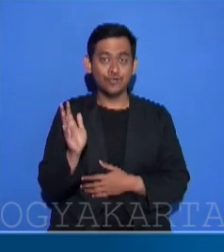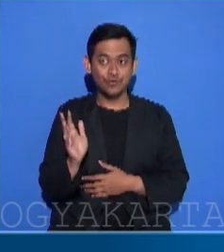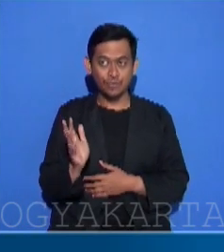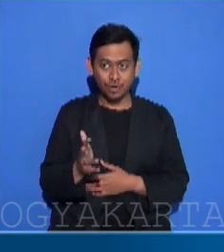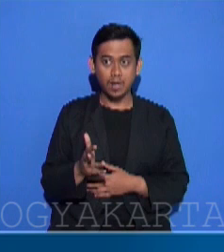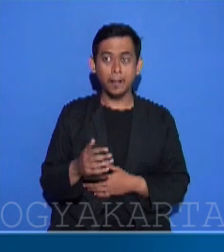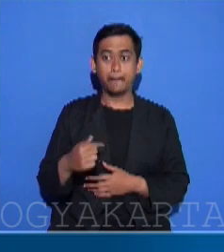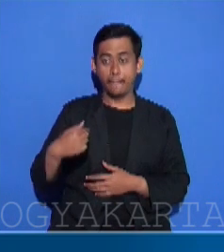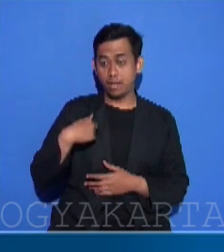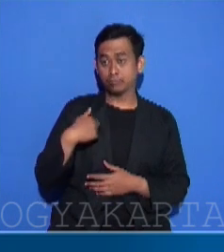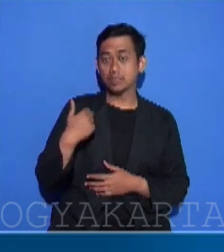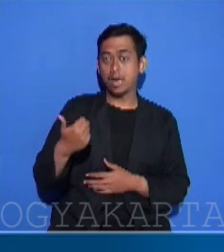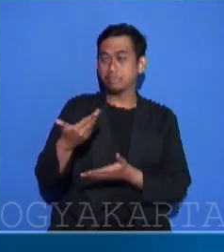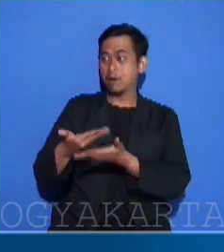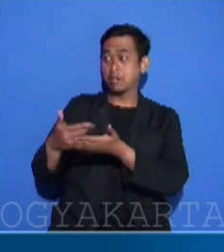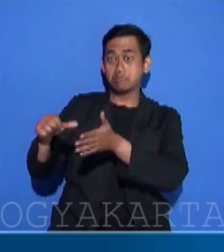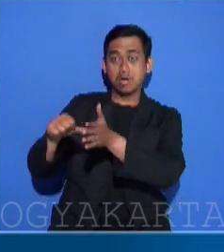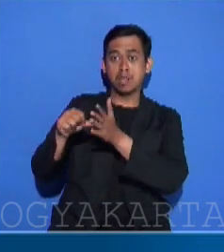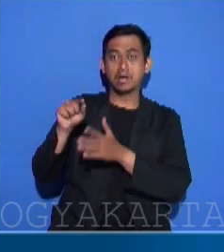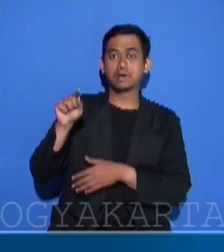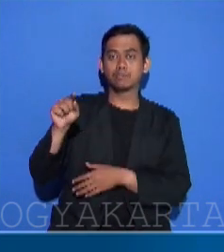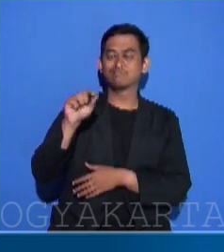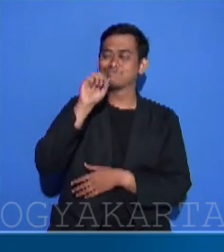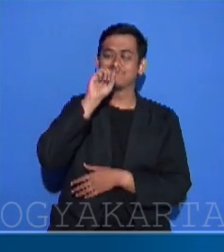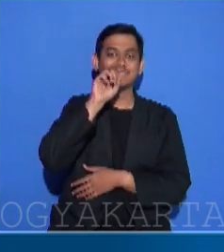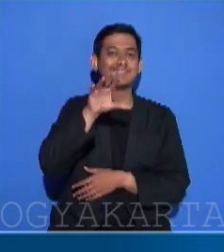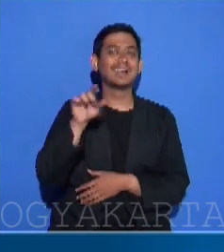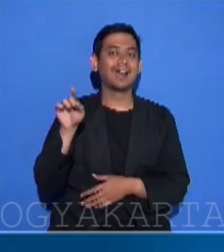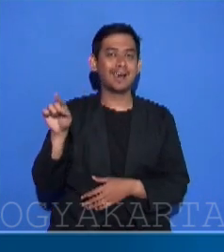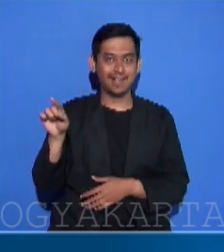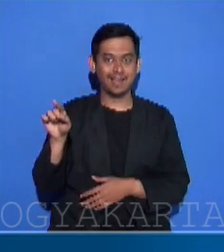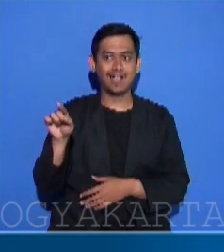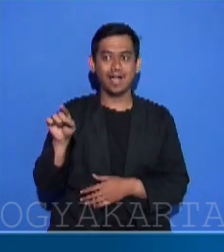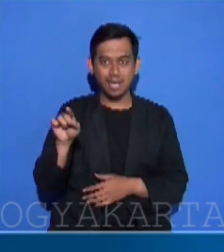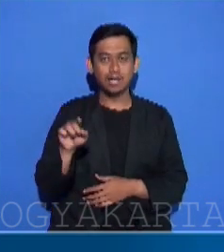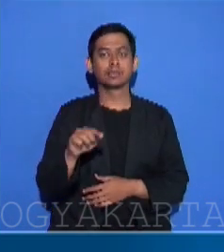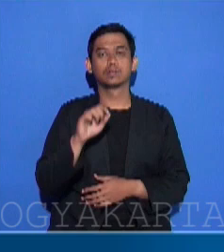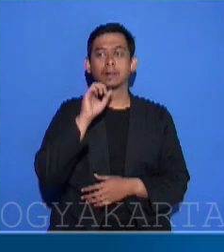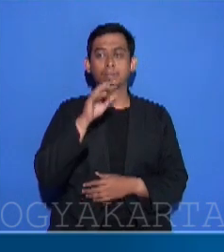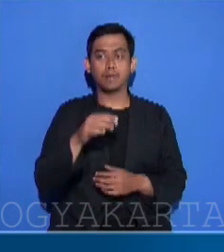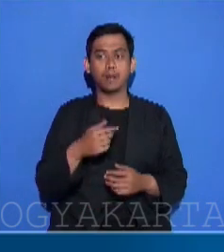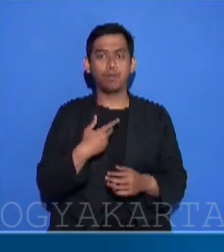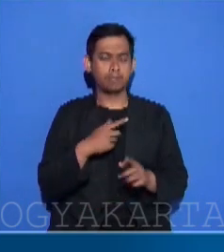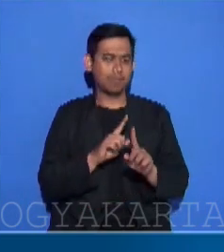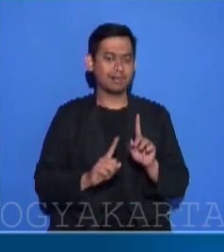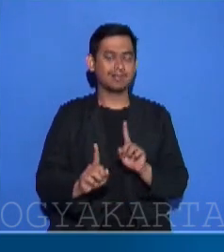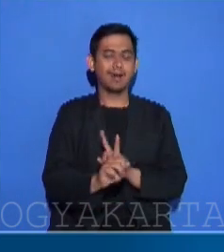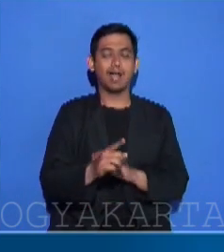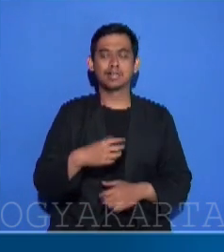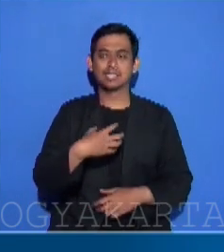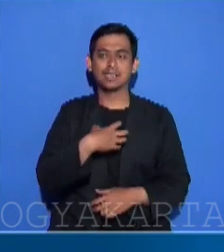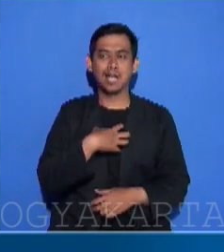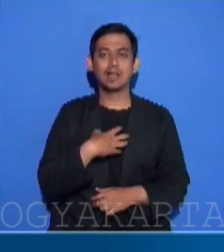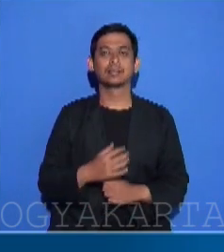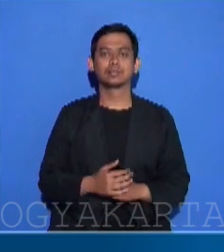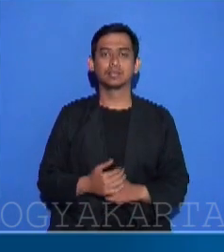kami untuk menjadi ahli, kami akan menyampaikan dan kami akan kedepankan hak konsumen. Para korban sendiri berharap